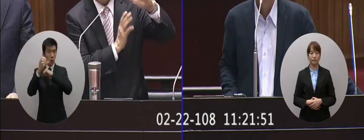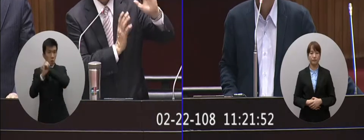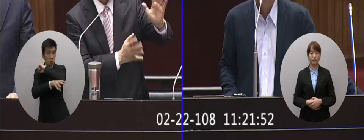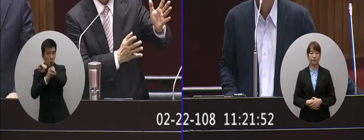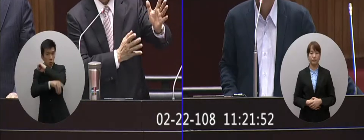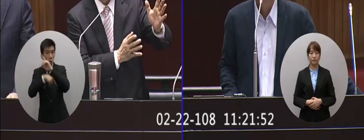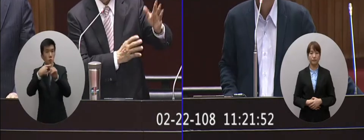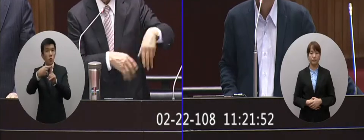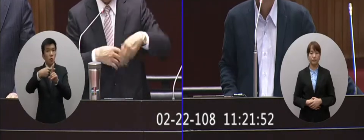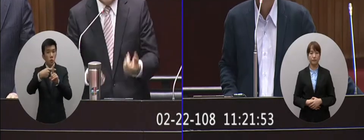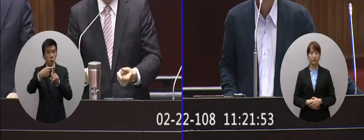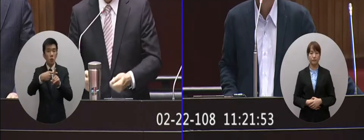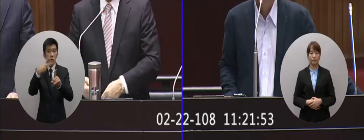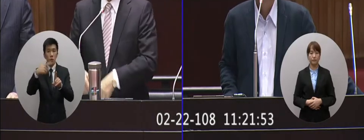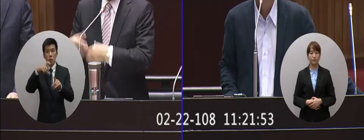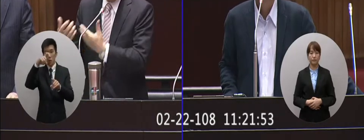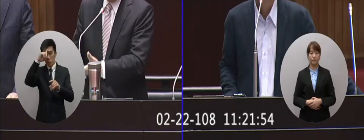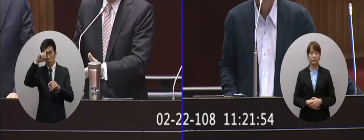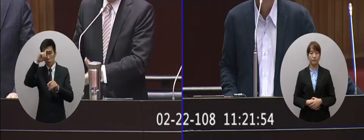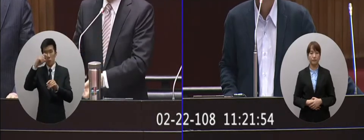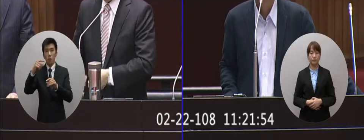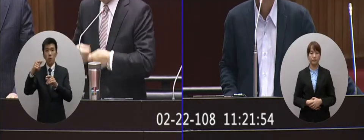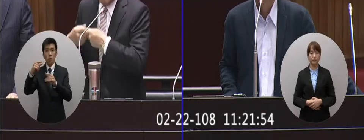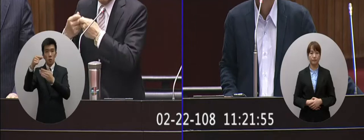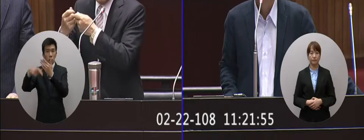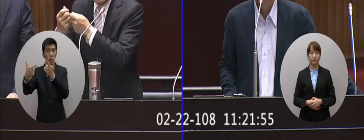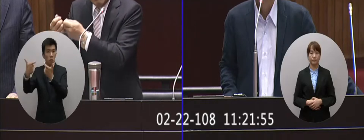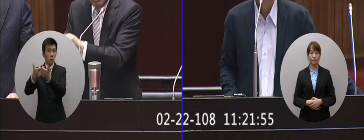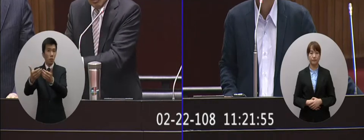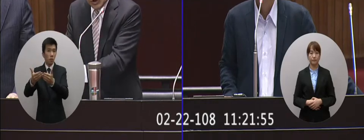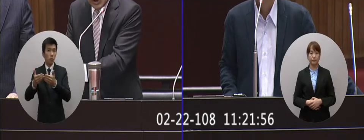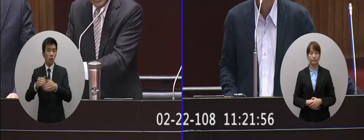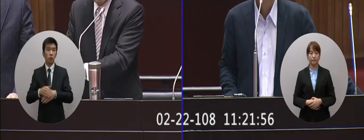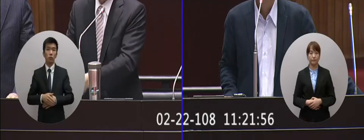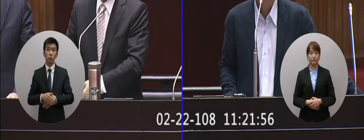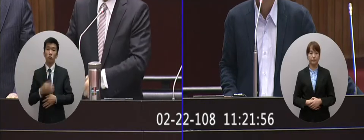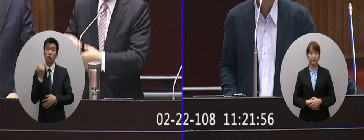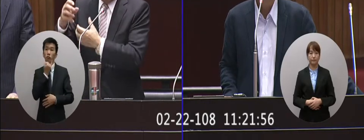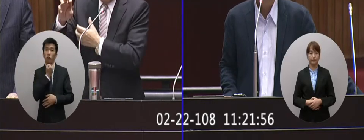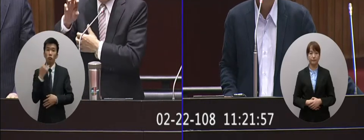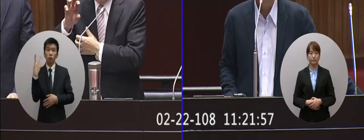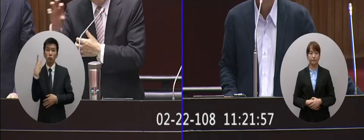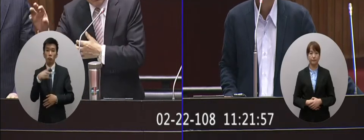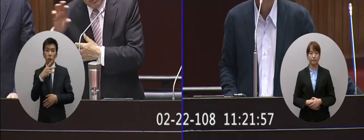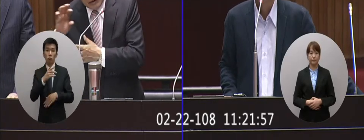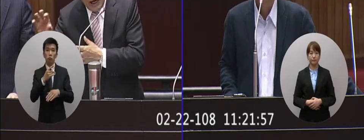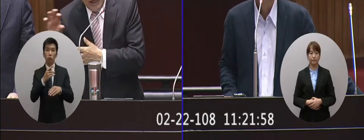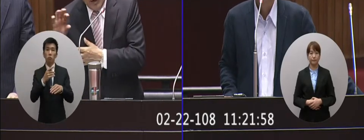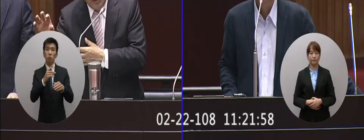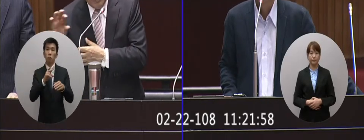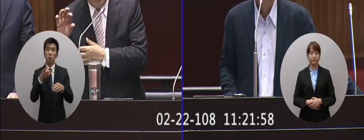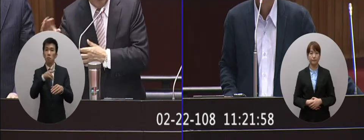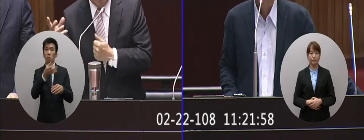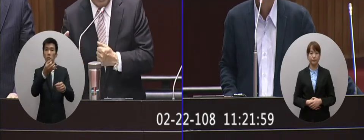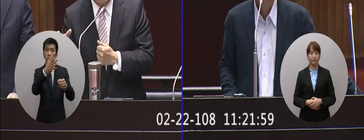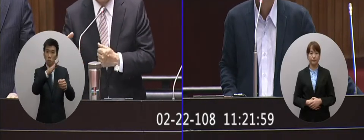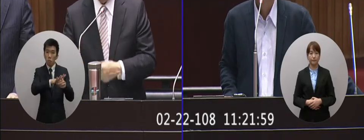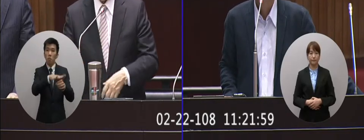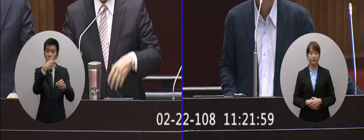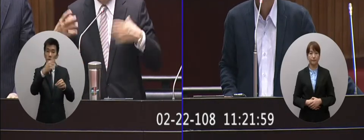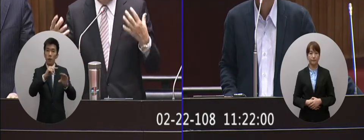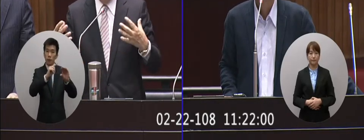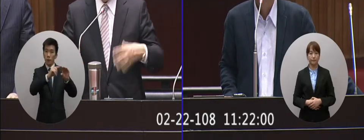嘛是爱防治空污，但咱用补贴的方式，用改良的方